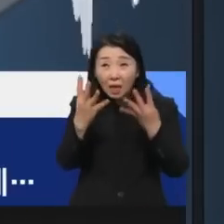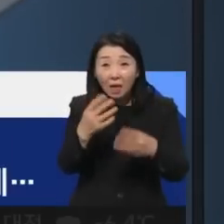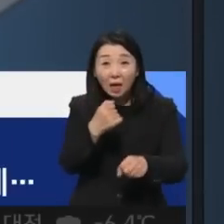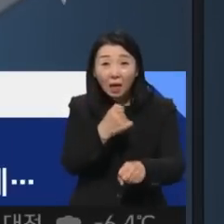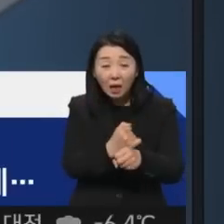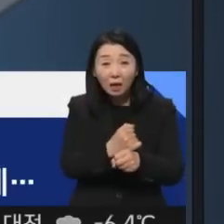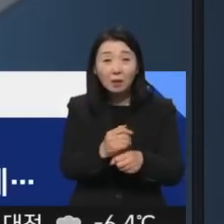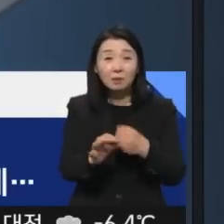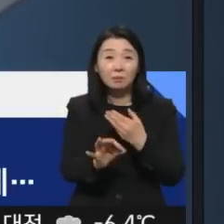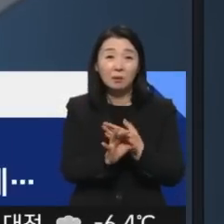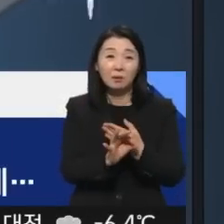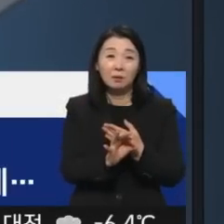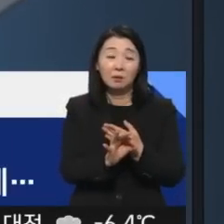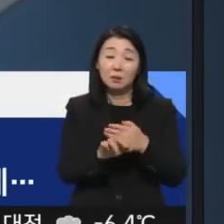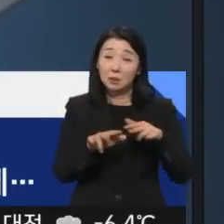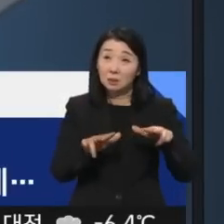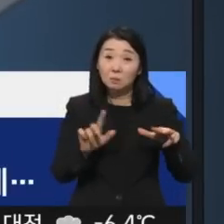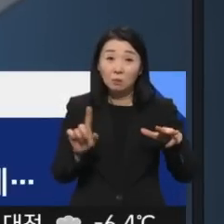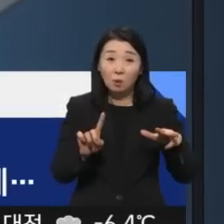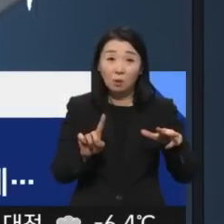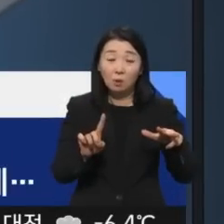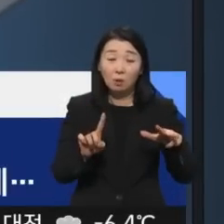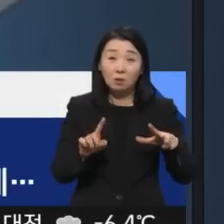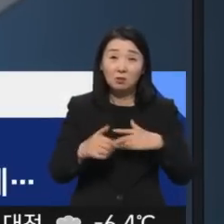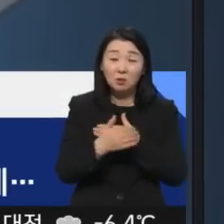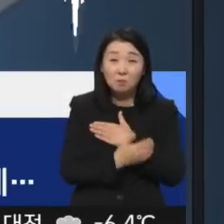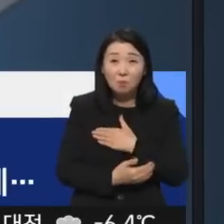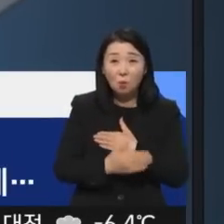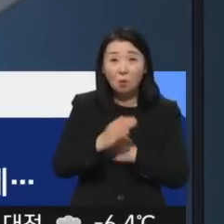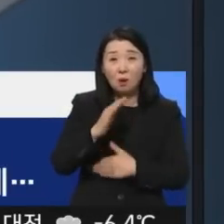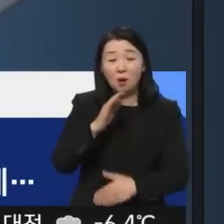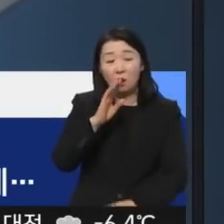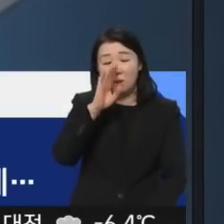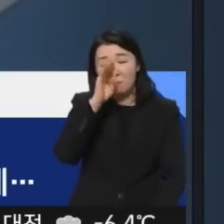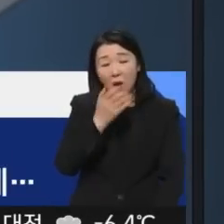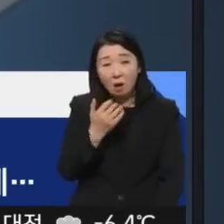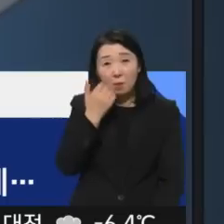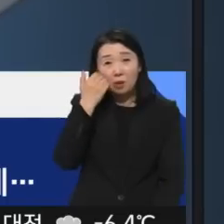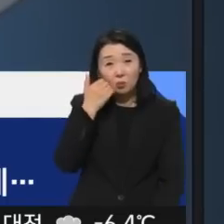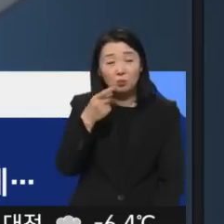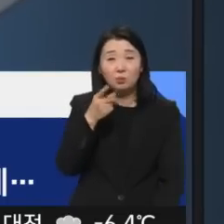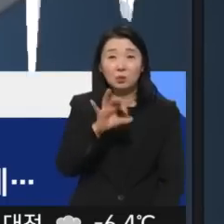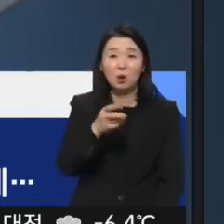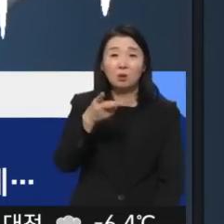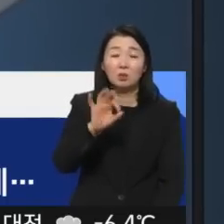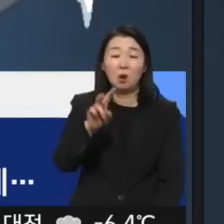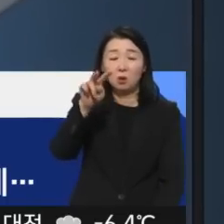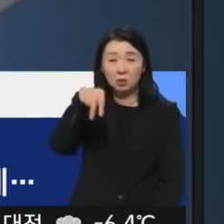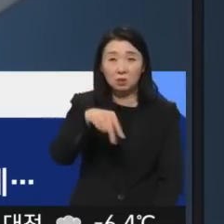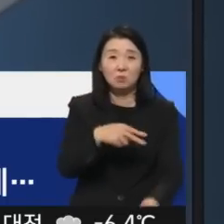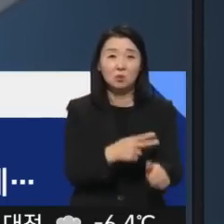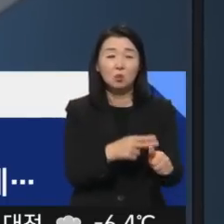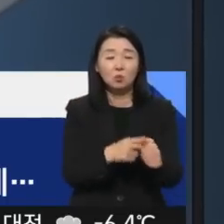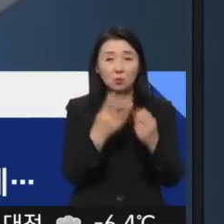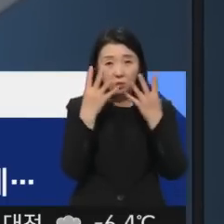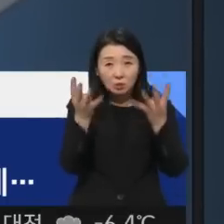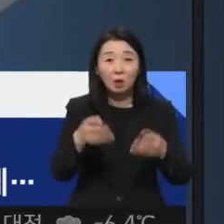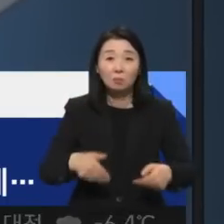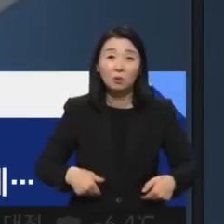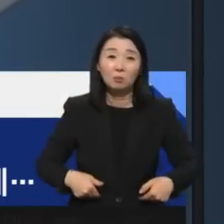최소한 지금 몸이 지금 아픈 상태에 있는 정경심 교수 정도는 포함을